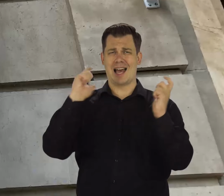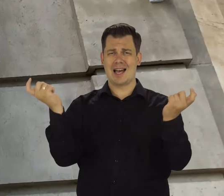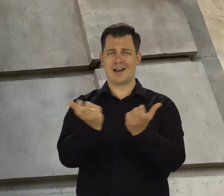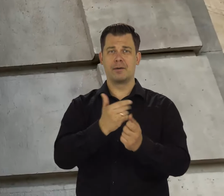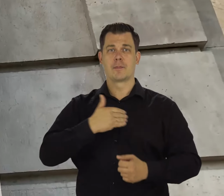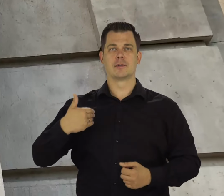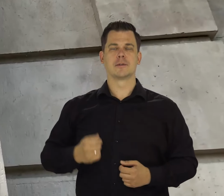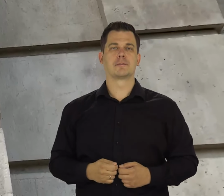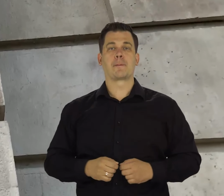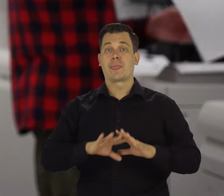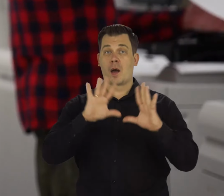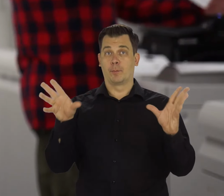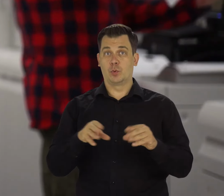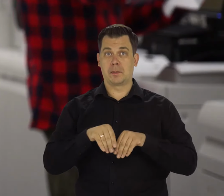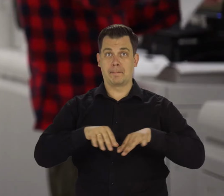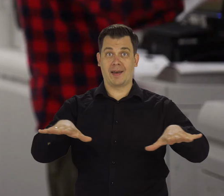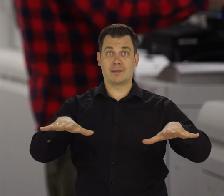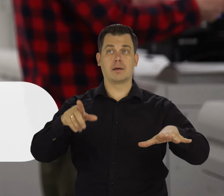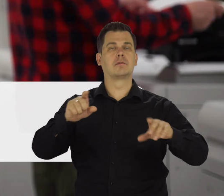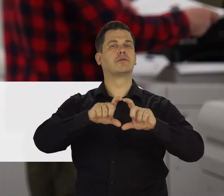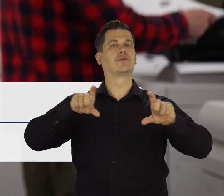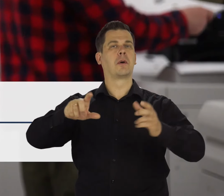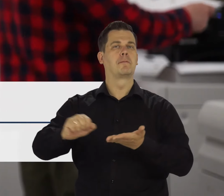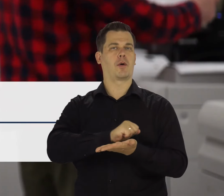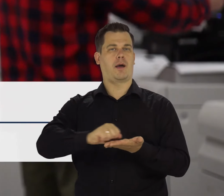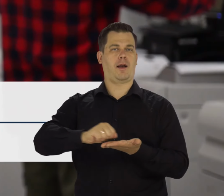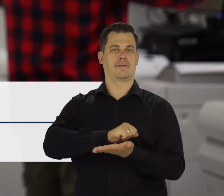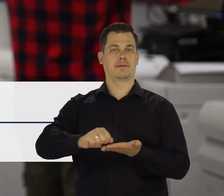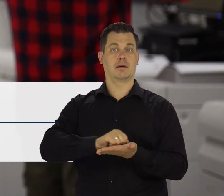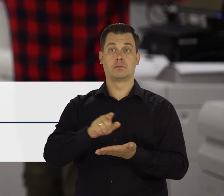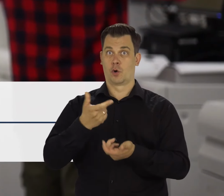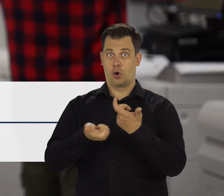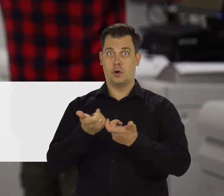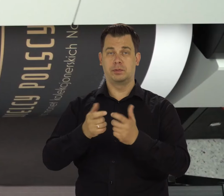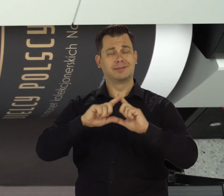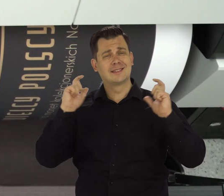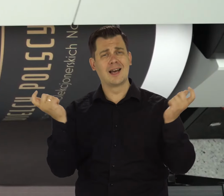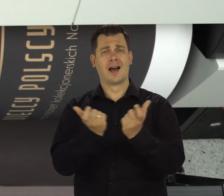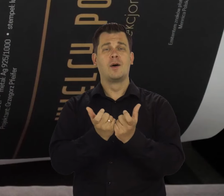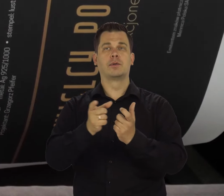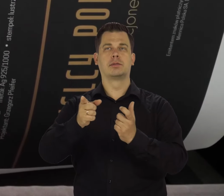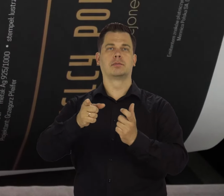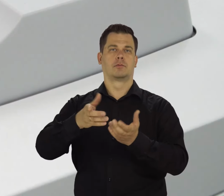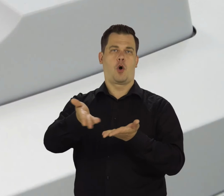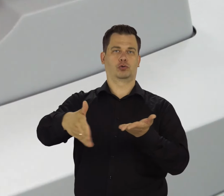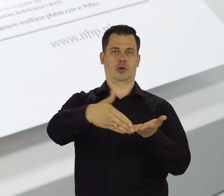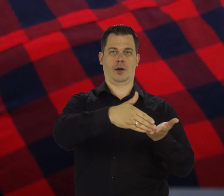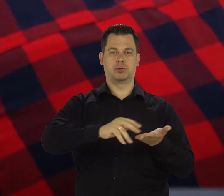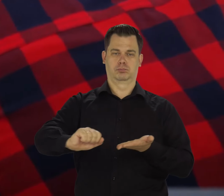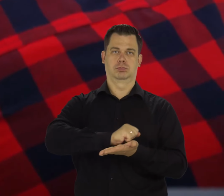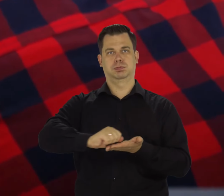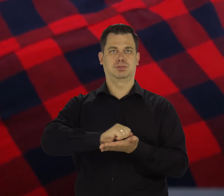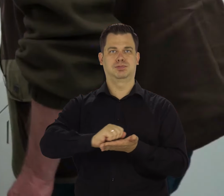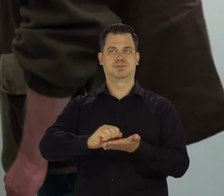Banku Polskiego w całej Polsce. W Wydziale Multimediów Departamentu Komunikacji jest sekcja poligrafii, która realizuje obsługę centrali